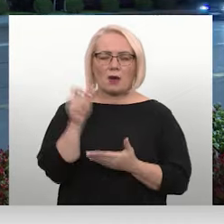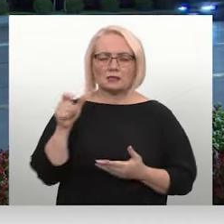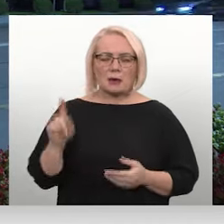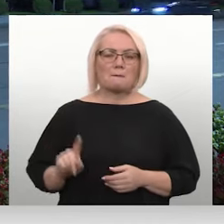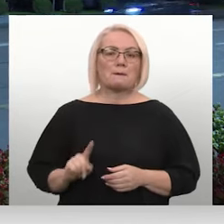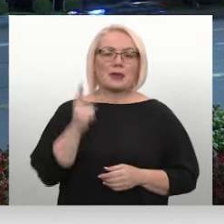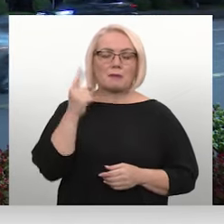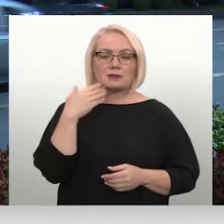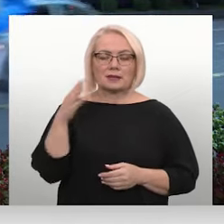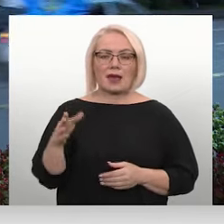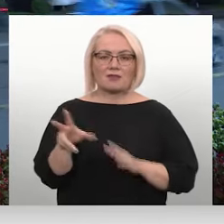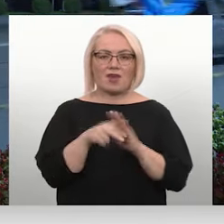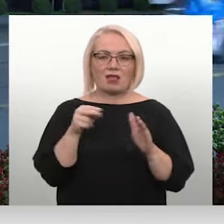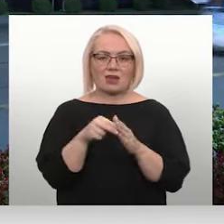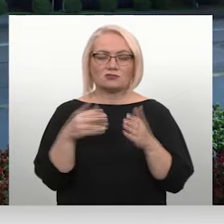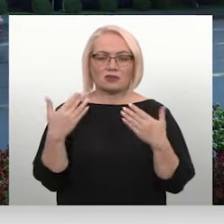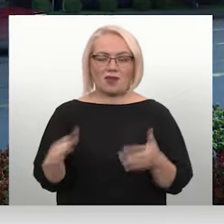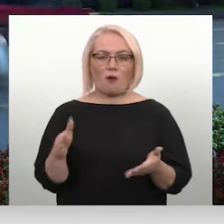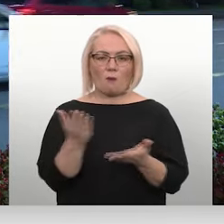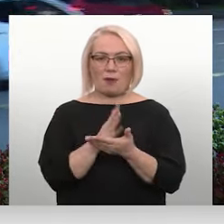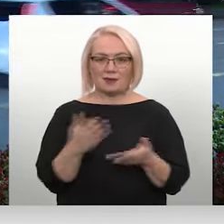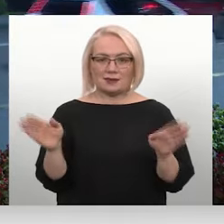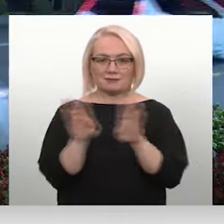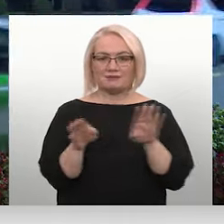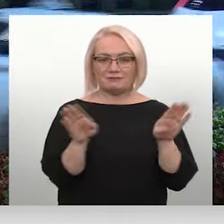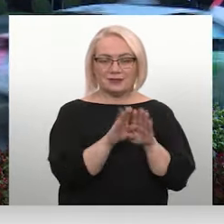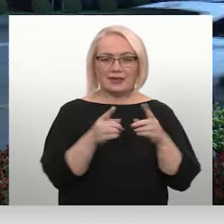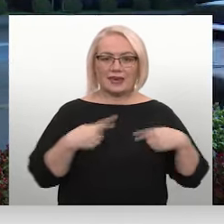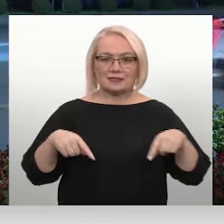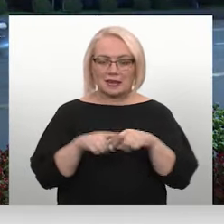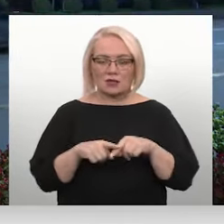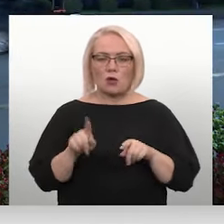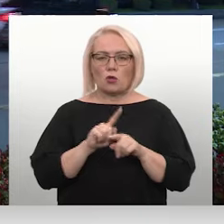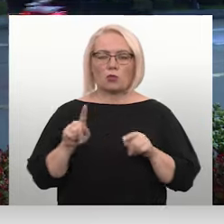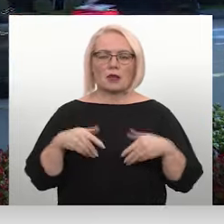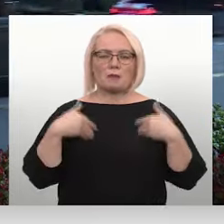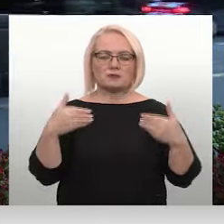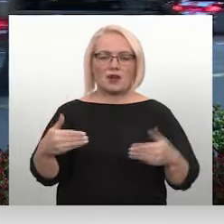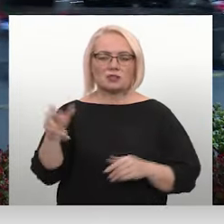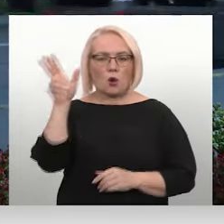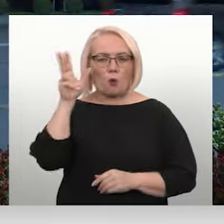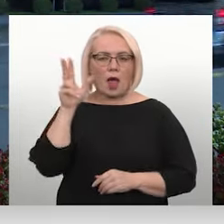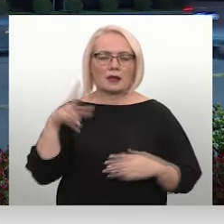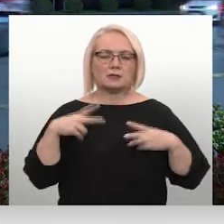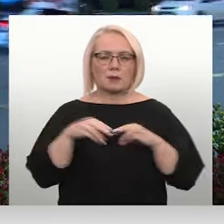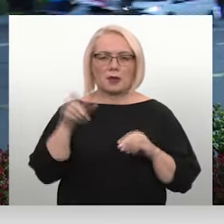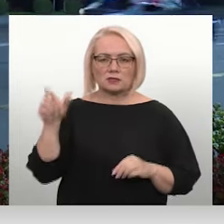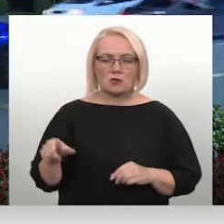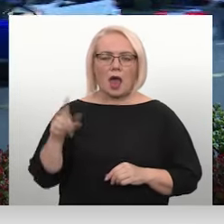pēc iecirkņas lēkšanas Gruzijas sapni apsveica Ungārijas premjers Viktors Orbans, tāpat arī pienāca apsveikums no Azerbaidžānas